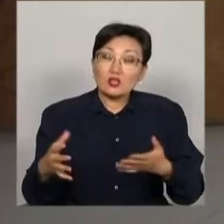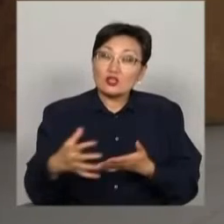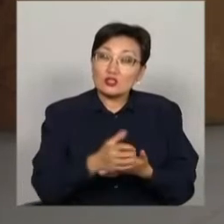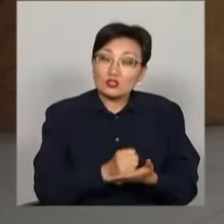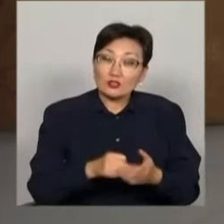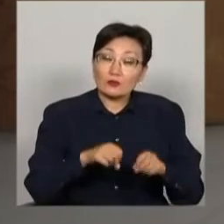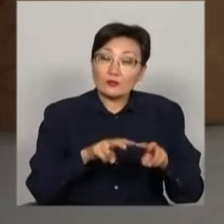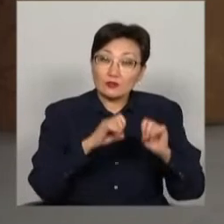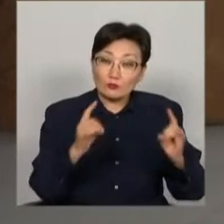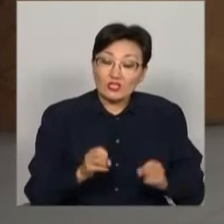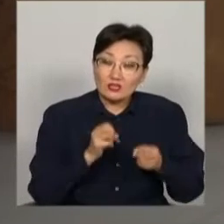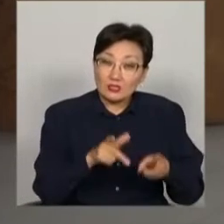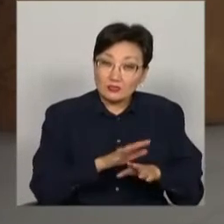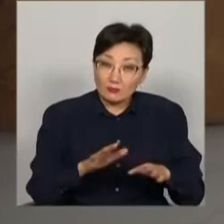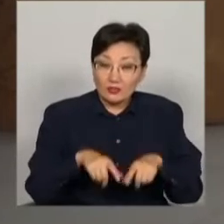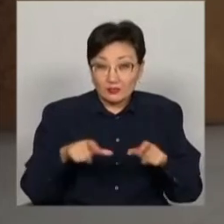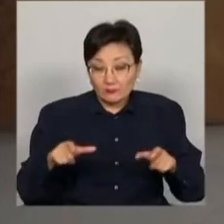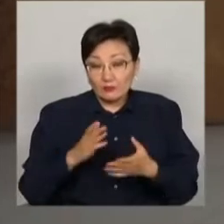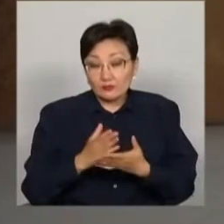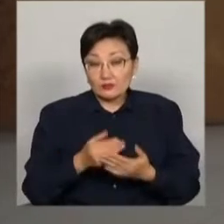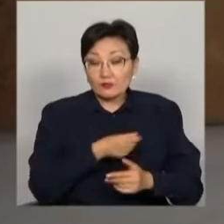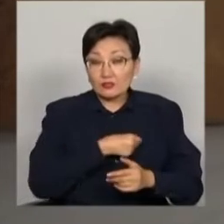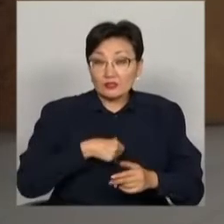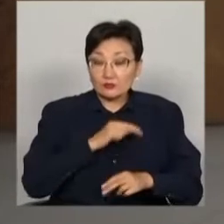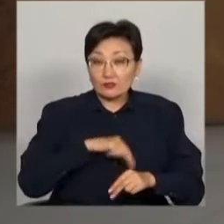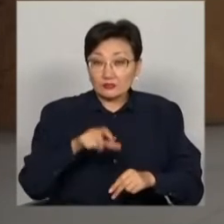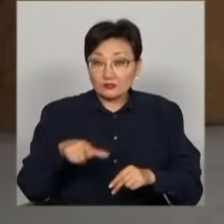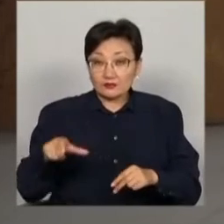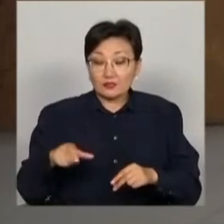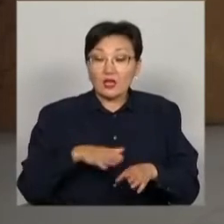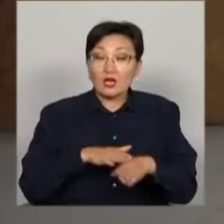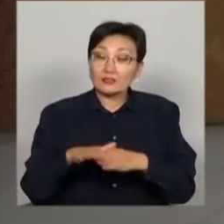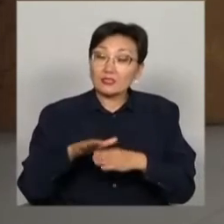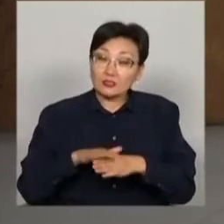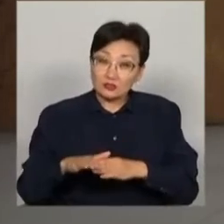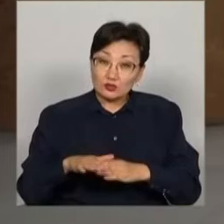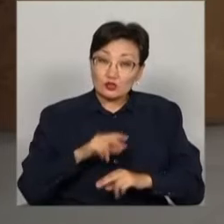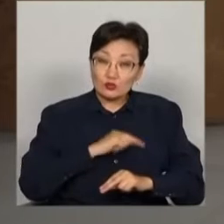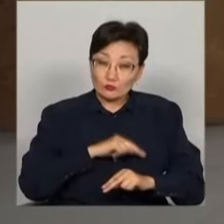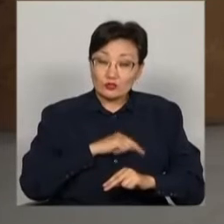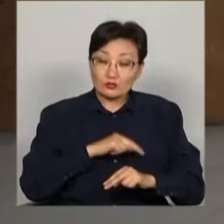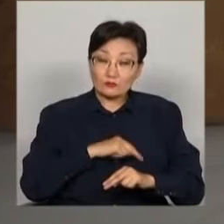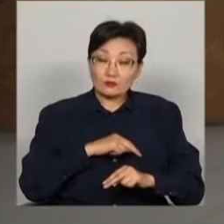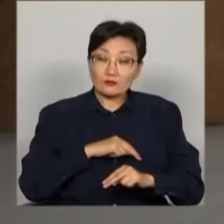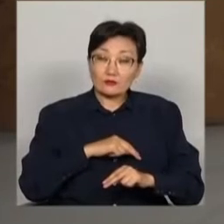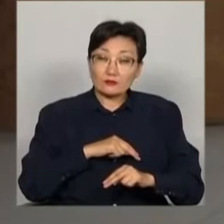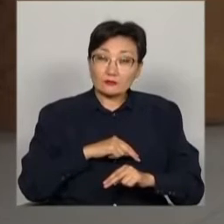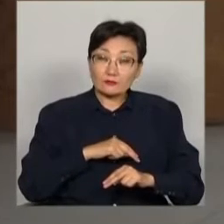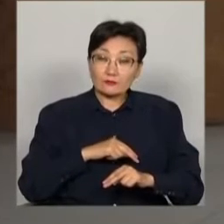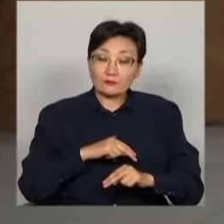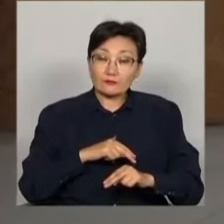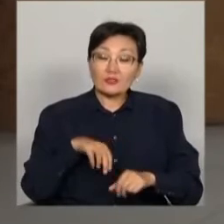келген жерге шашып кететін. Енді біздің инспектор қызметкерлердің де атқаратын тағы да бір қызметінің